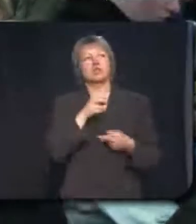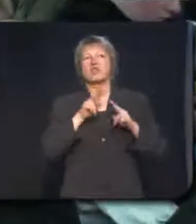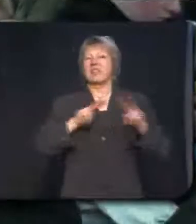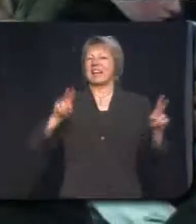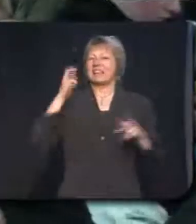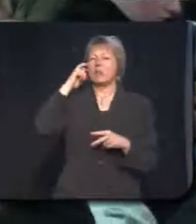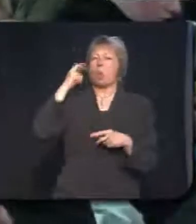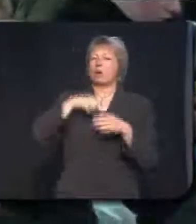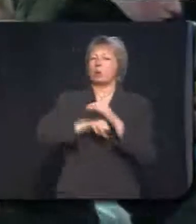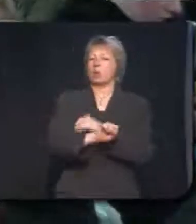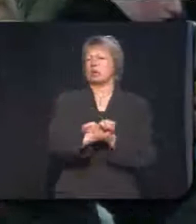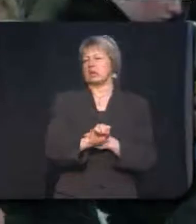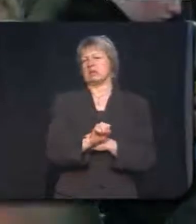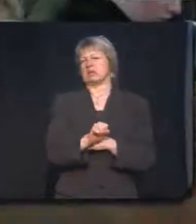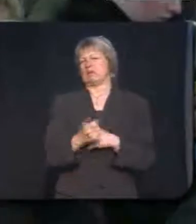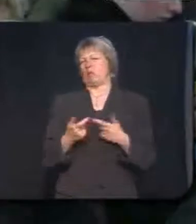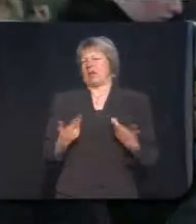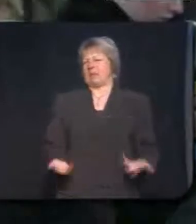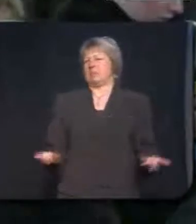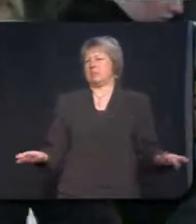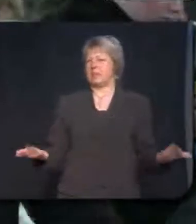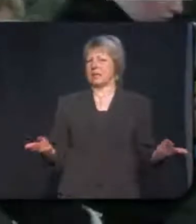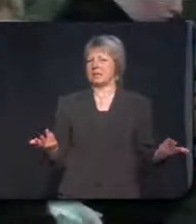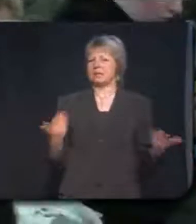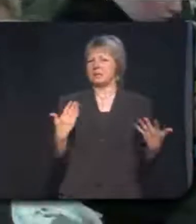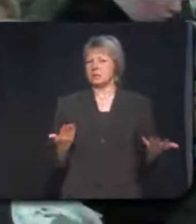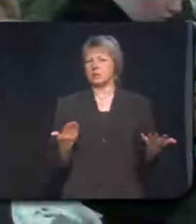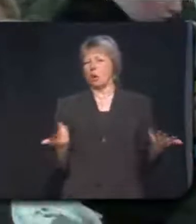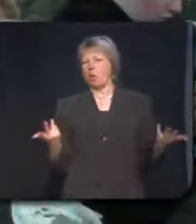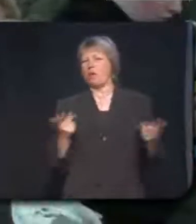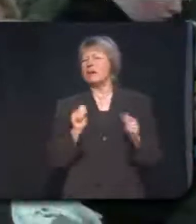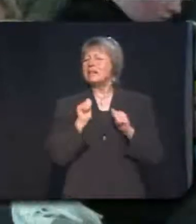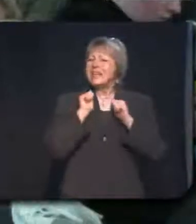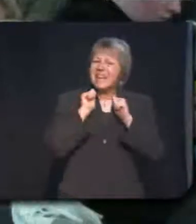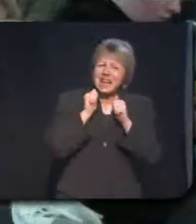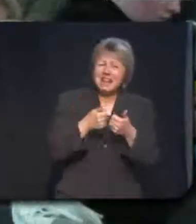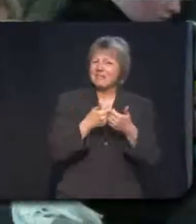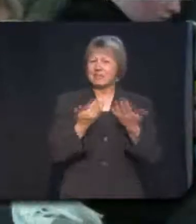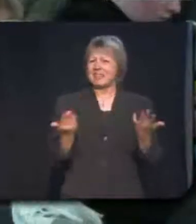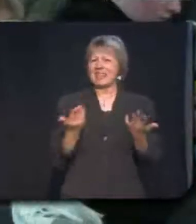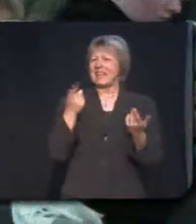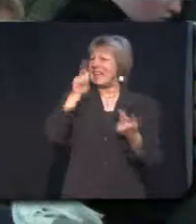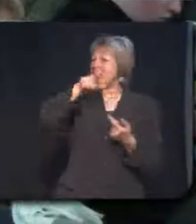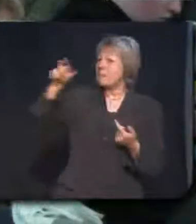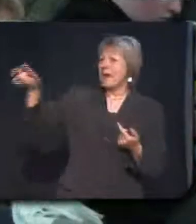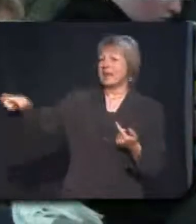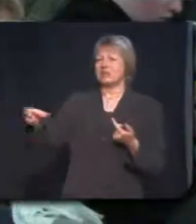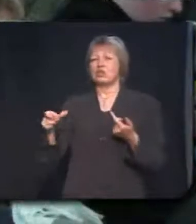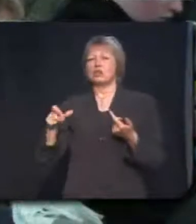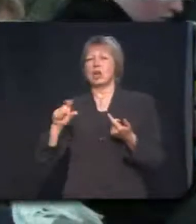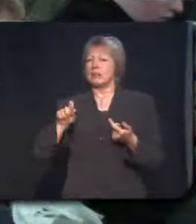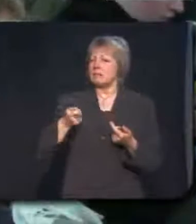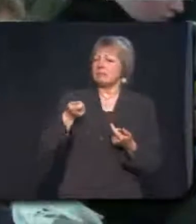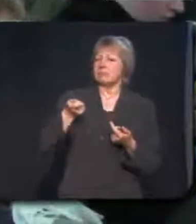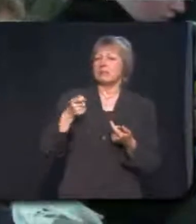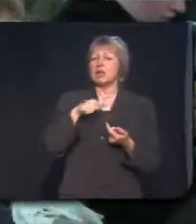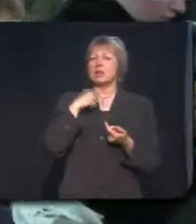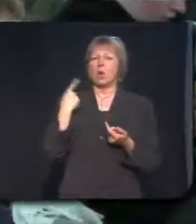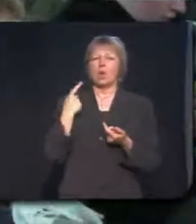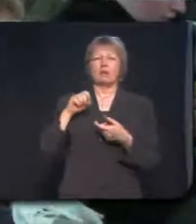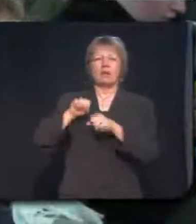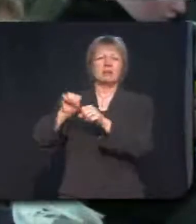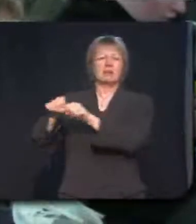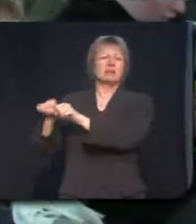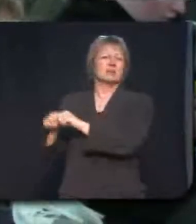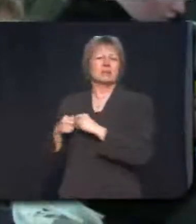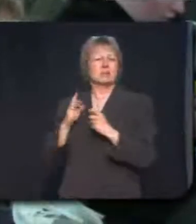wohl dabei und sie zweite Friedenspartei neben der Linkspartei das hilft mir nicht wenn ihr von Menschen getötet werden wir müssen uns da entscheiden das